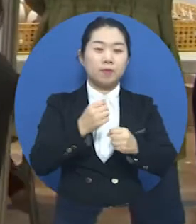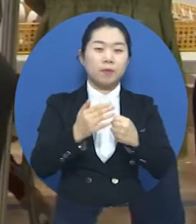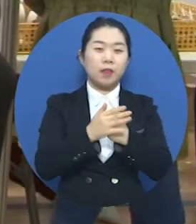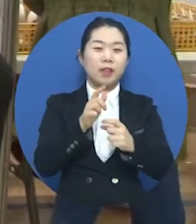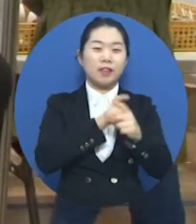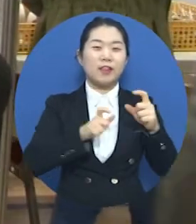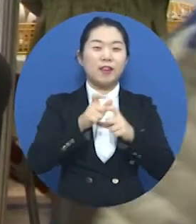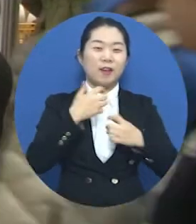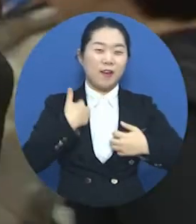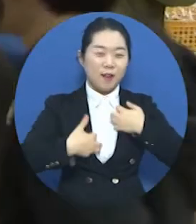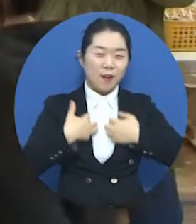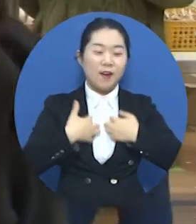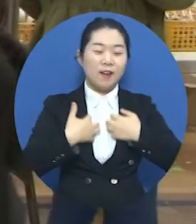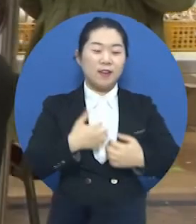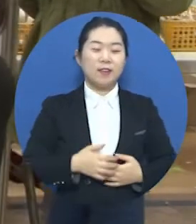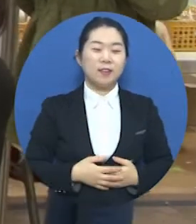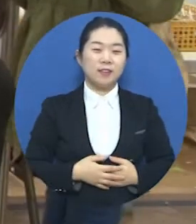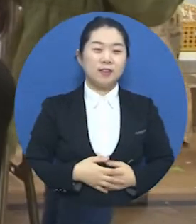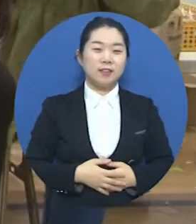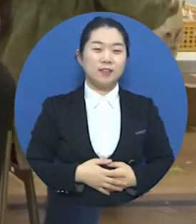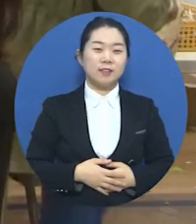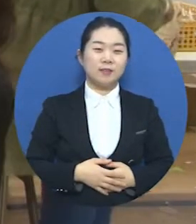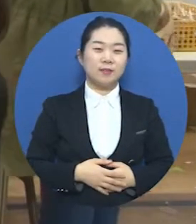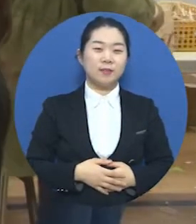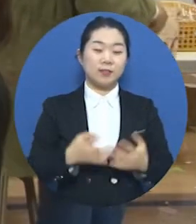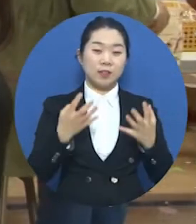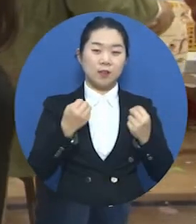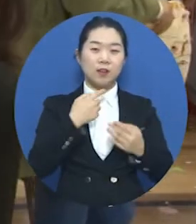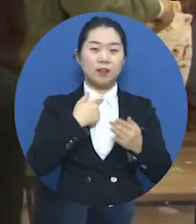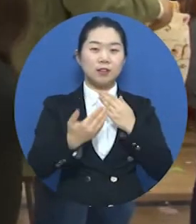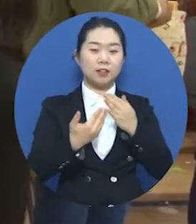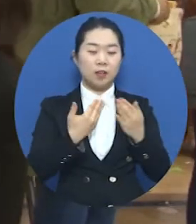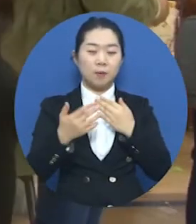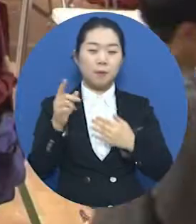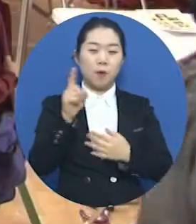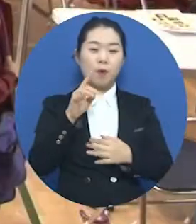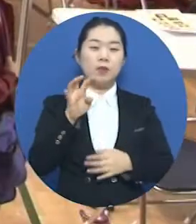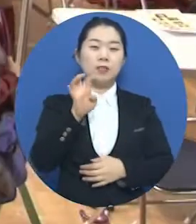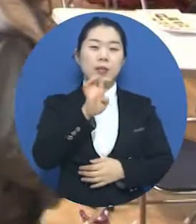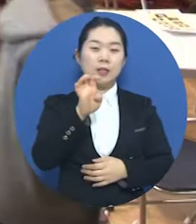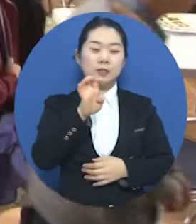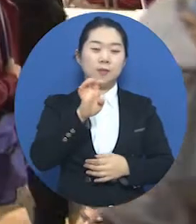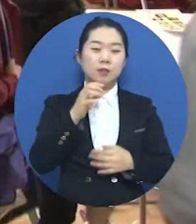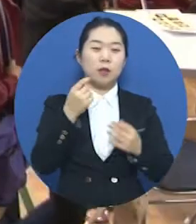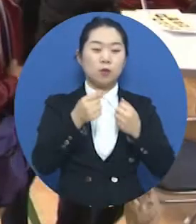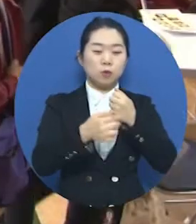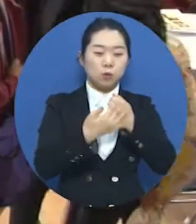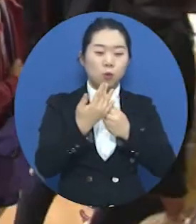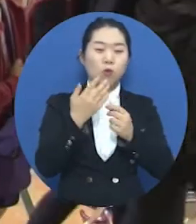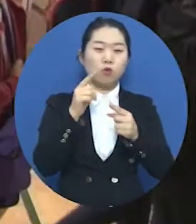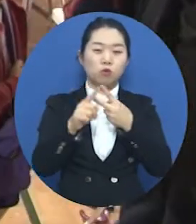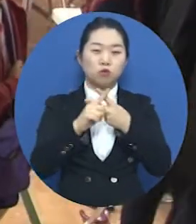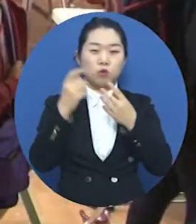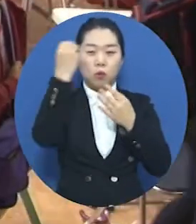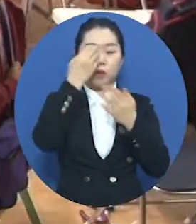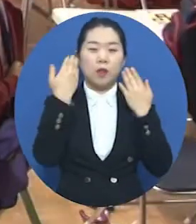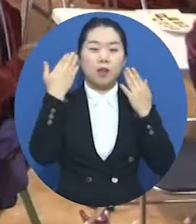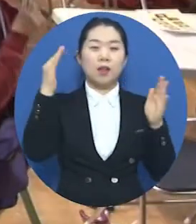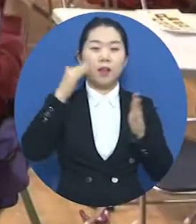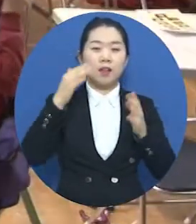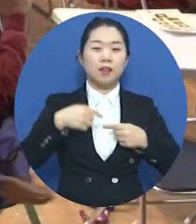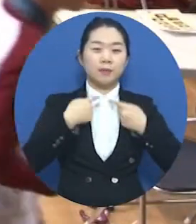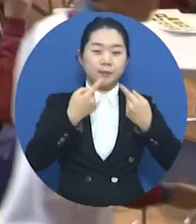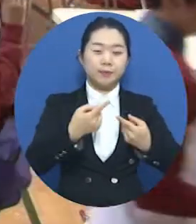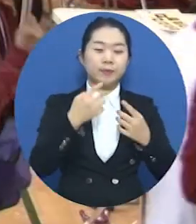도형을 만듦으로써 더 이렇게 재미가 있었던 부분도 없지 않아 있었습니다. 수학체험전은 40여 개의